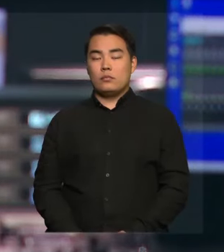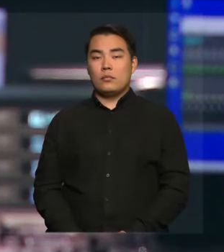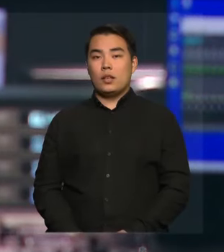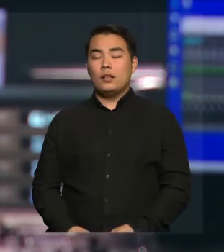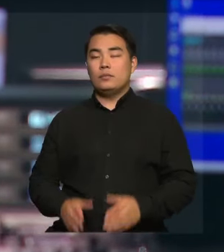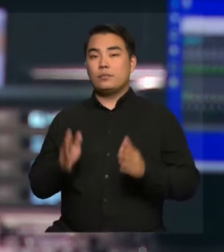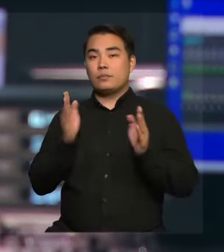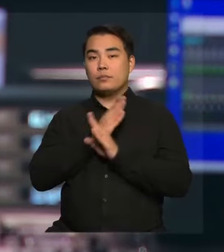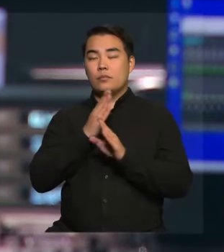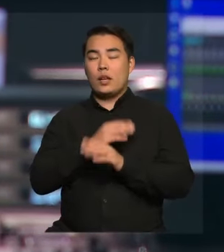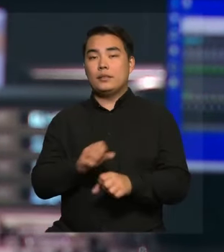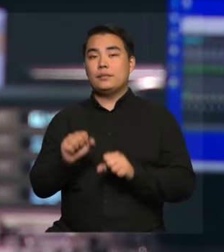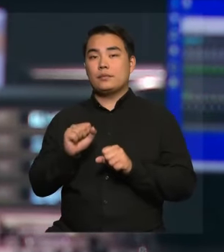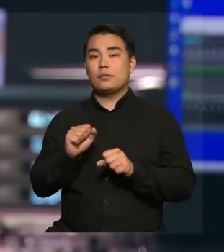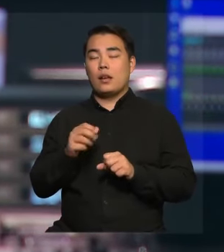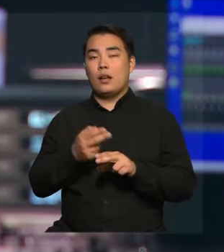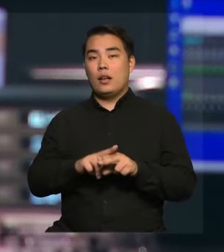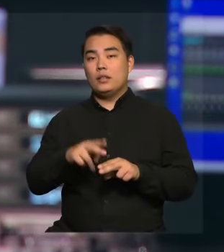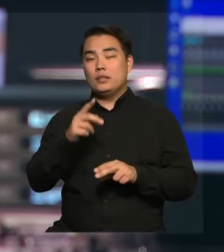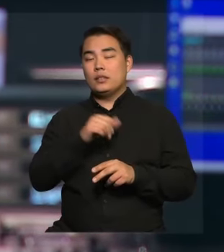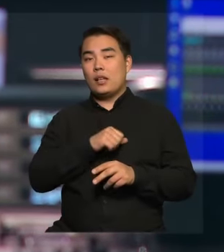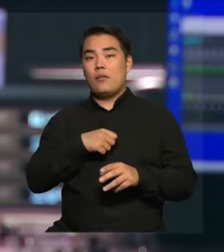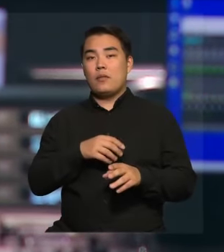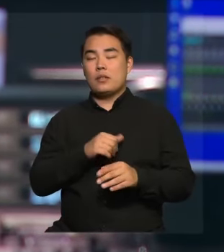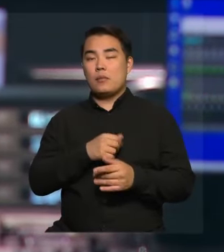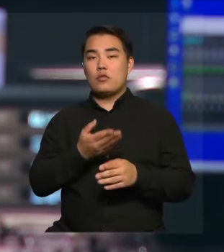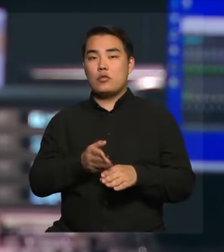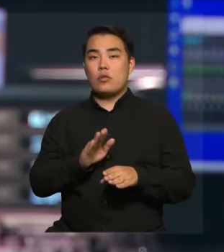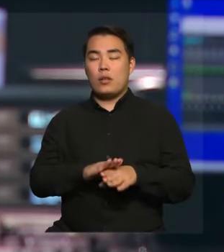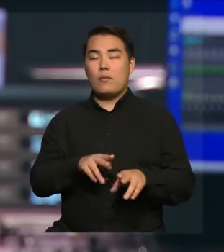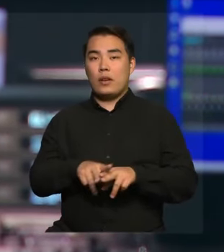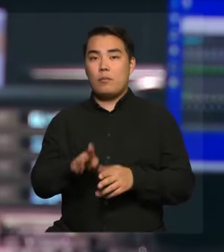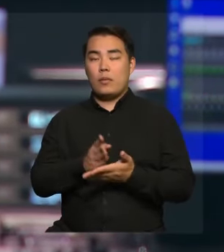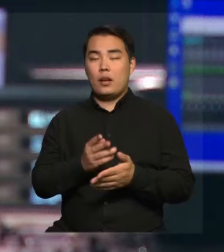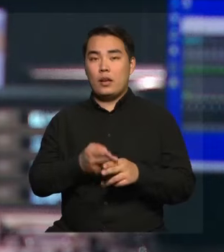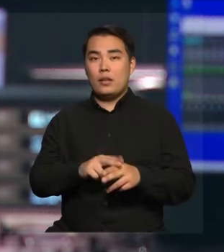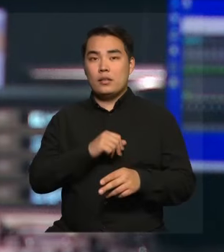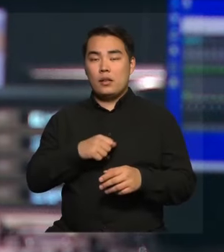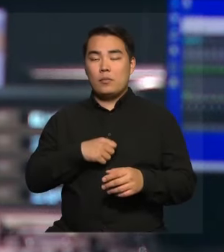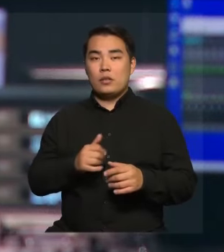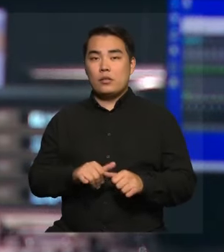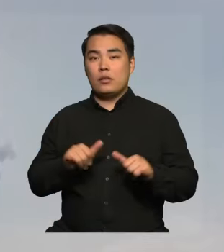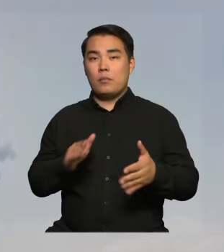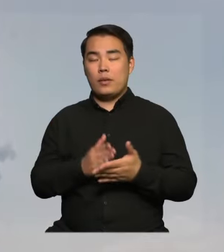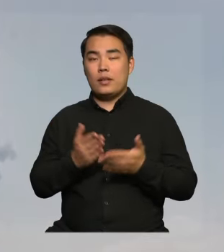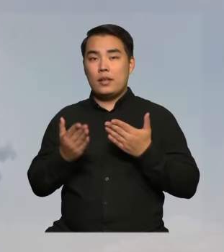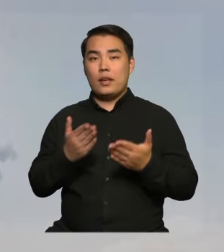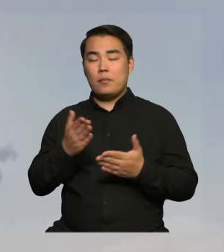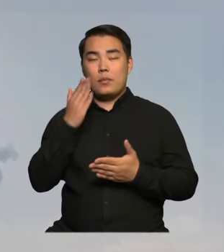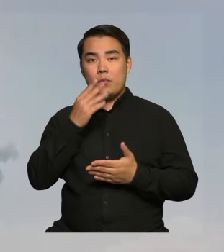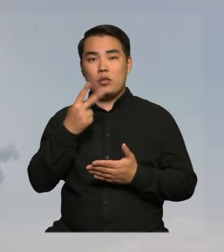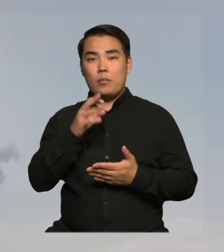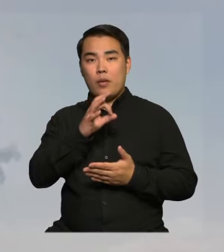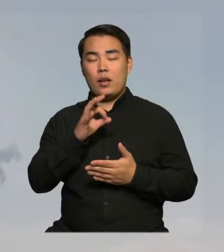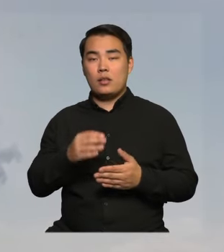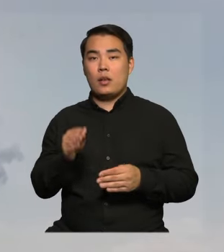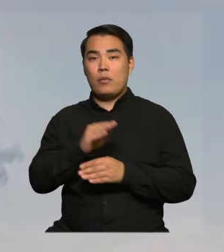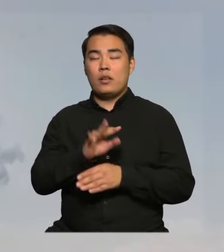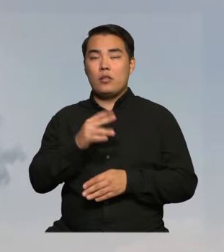Қоршаған ортаны қорғау қып-қызыл шығын. Елімізде бұл шығын жыл сайын артып келеді. Нақтысын айтсақ, 20%